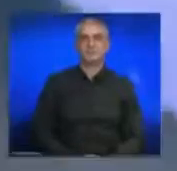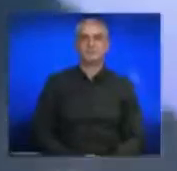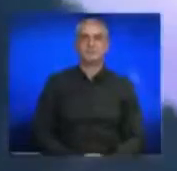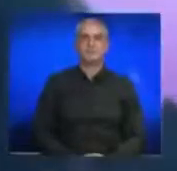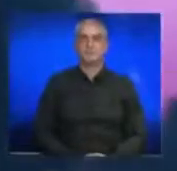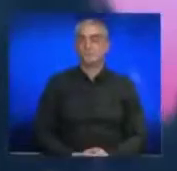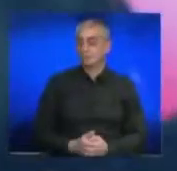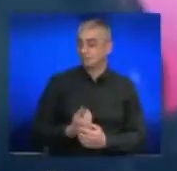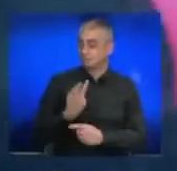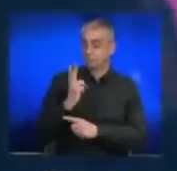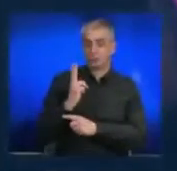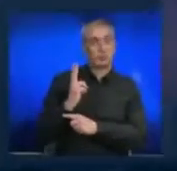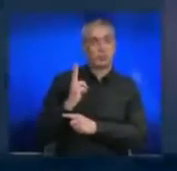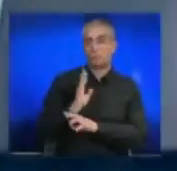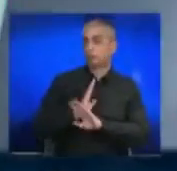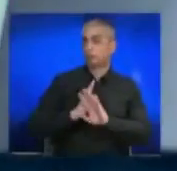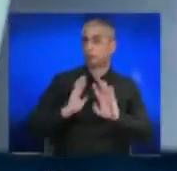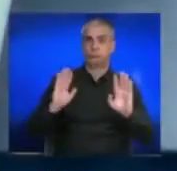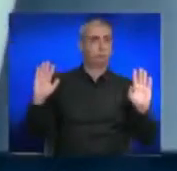שתי דקות